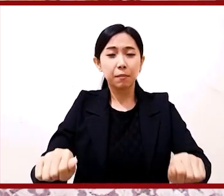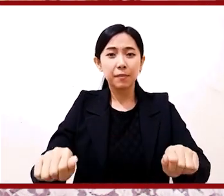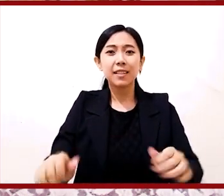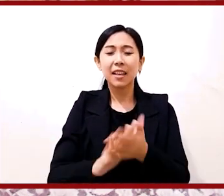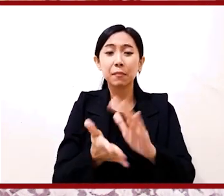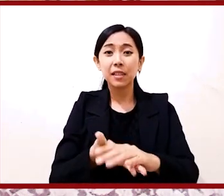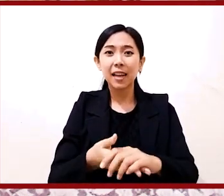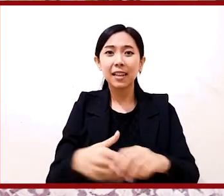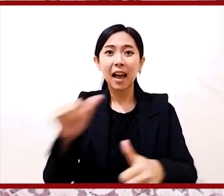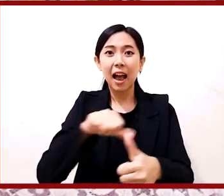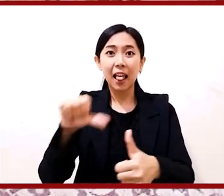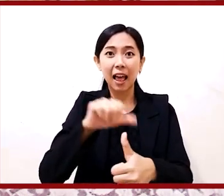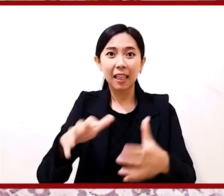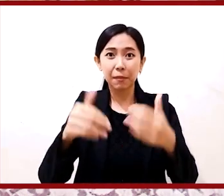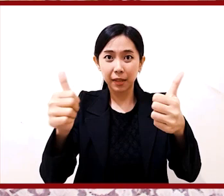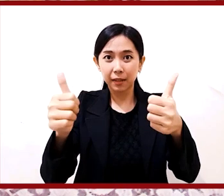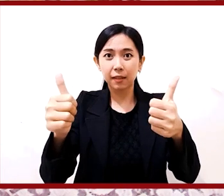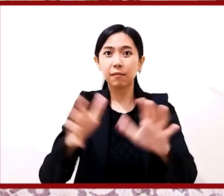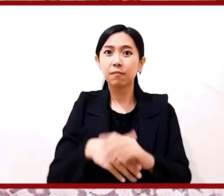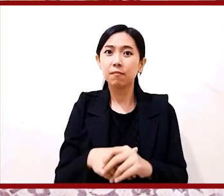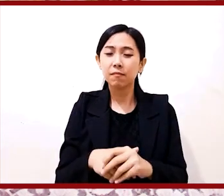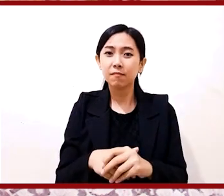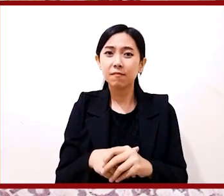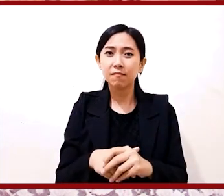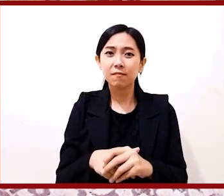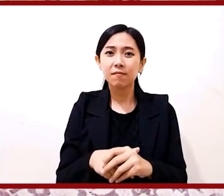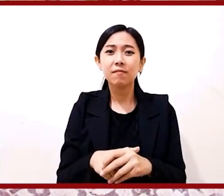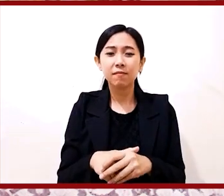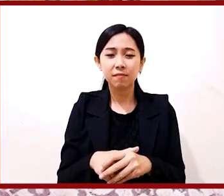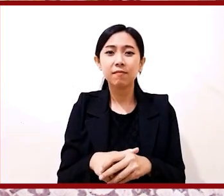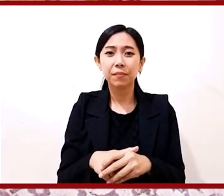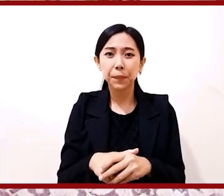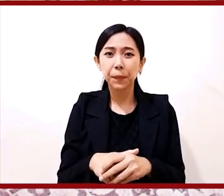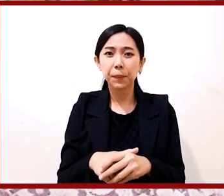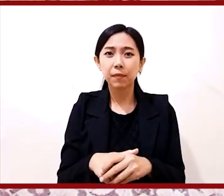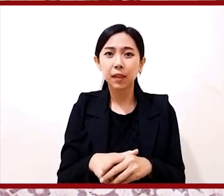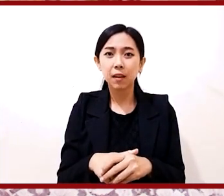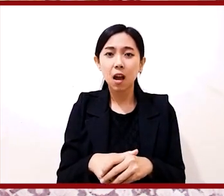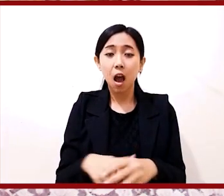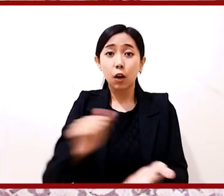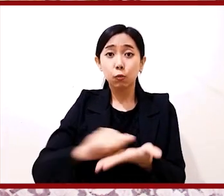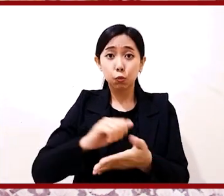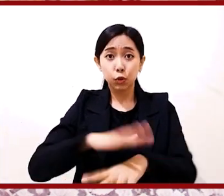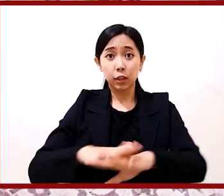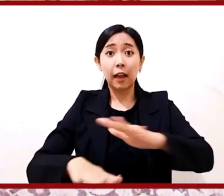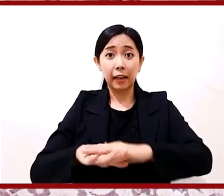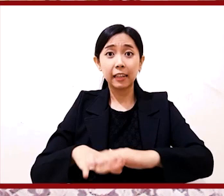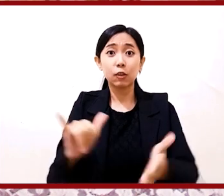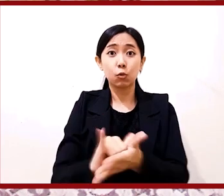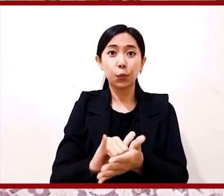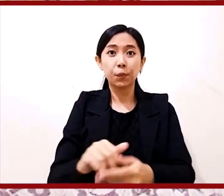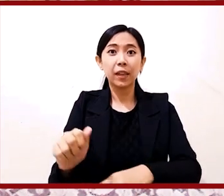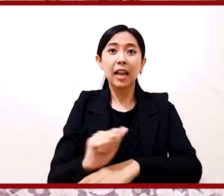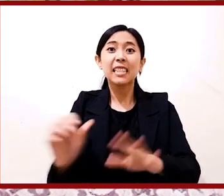tangan dapat menjadi suatu kewajiban tanpa orang mengerti maknanya. Bahkan mencuci